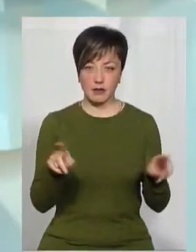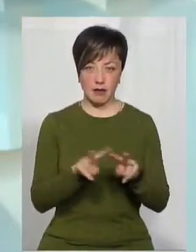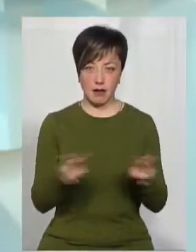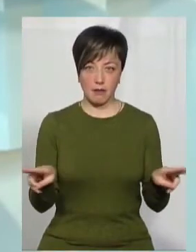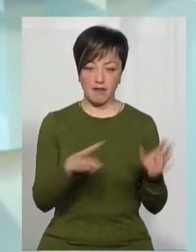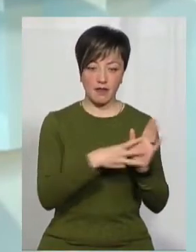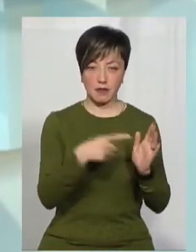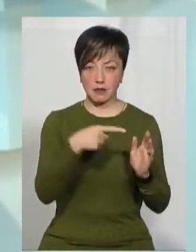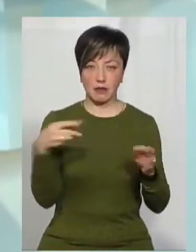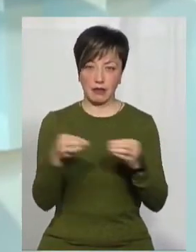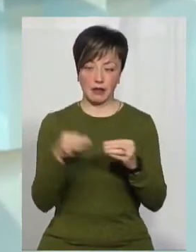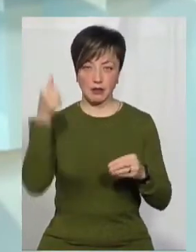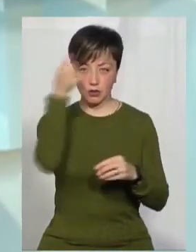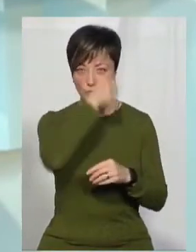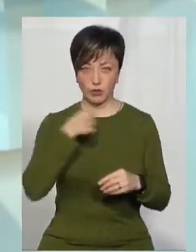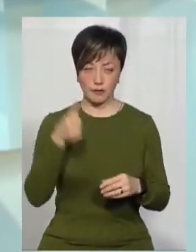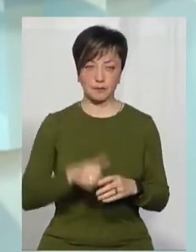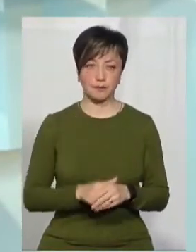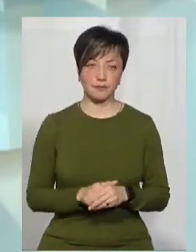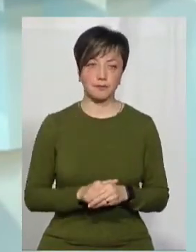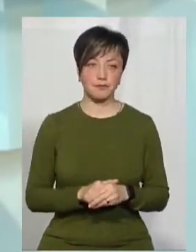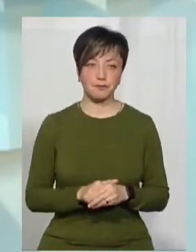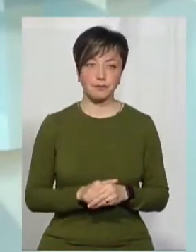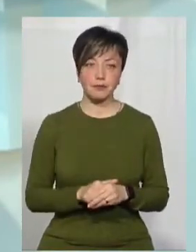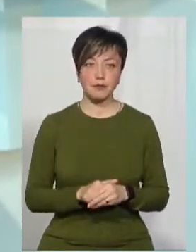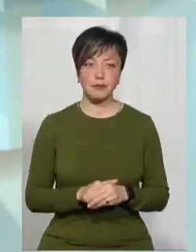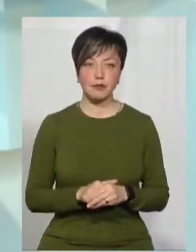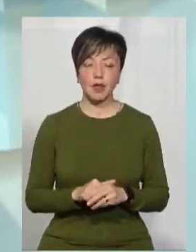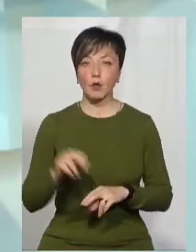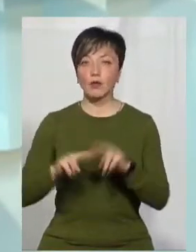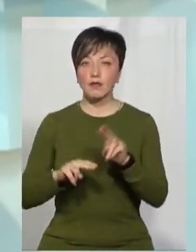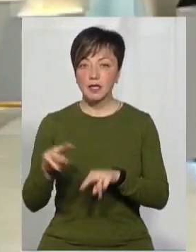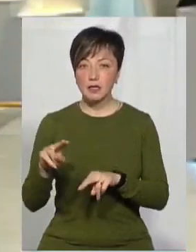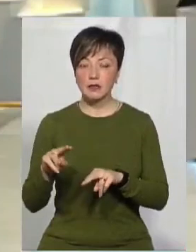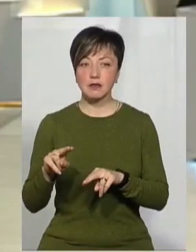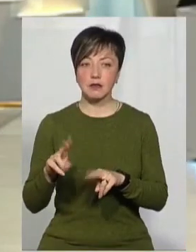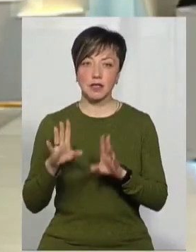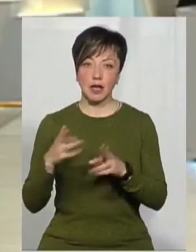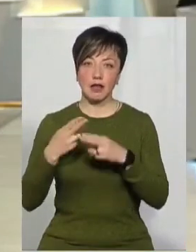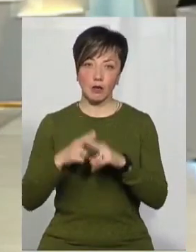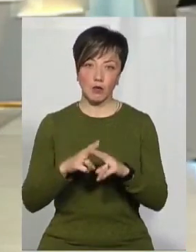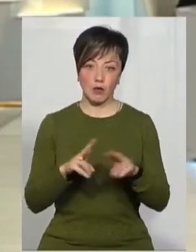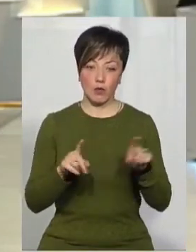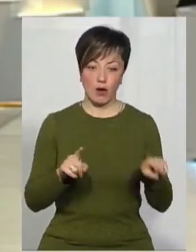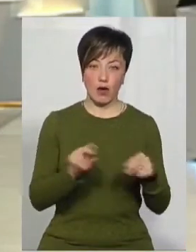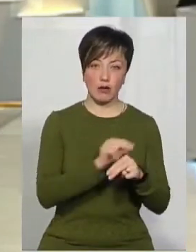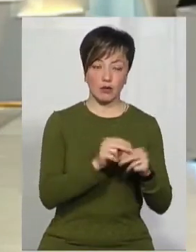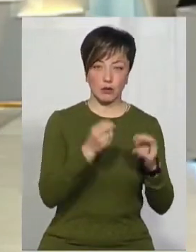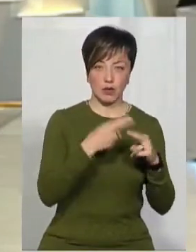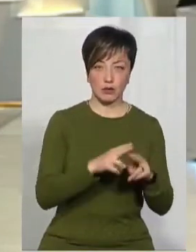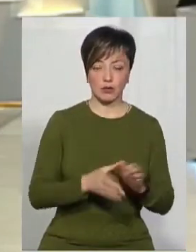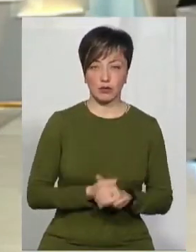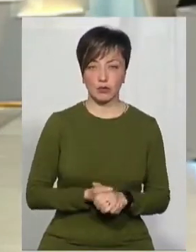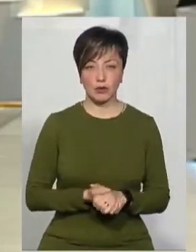відрізняються. Фактично просто ми говоримо, чим будівництво відрізняється від капітального ремонту, відрізняється технологією. Відрізняється тим, що ми